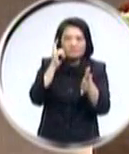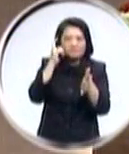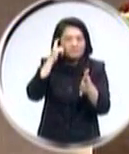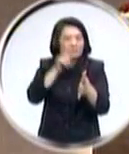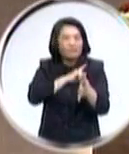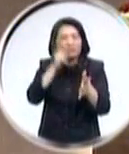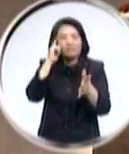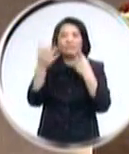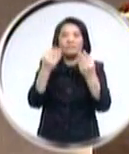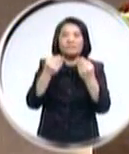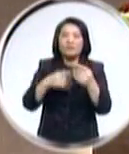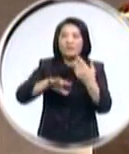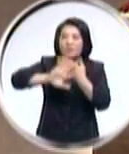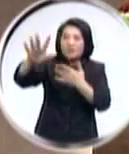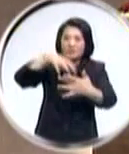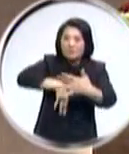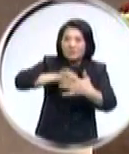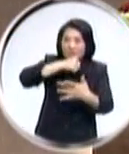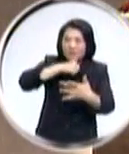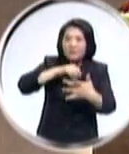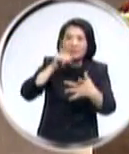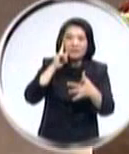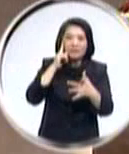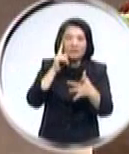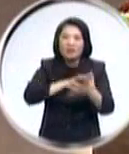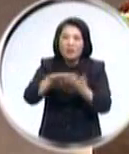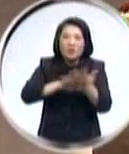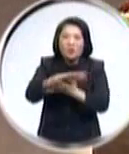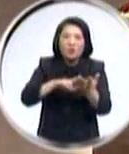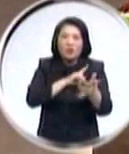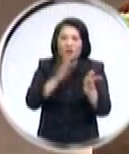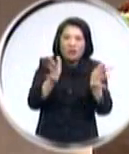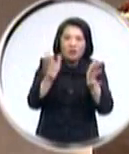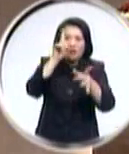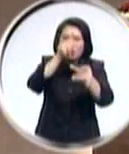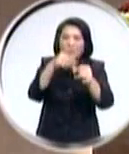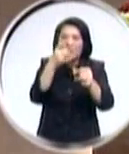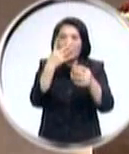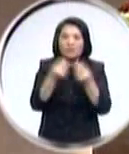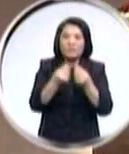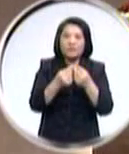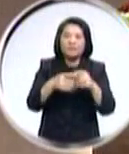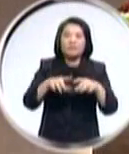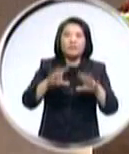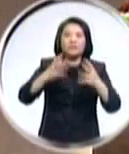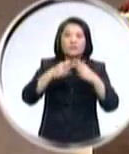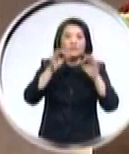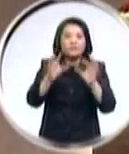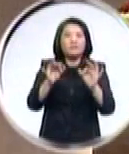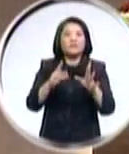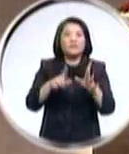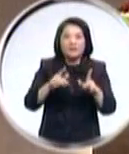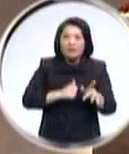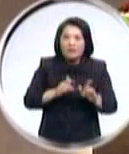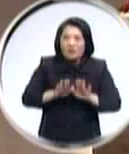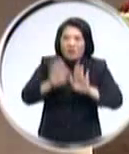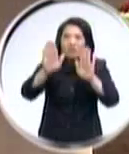的内外环境，失去了施政的方向感，以至于让国家虚耗停滞不